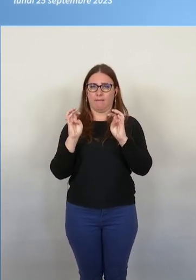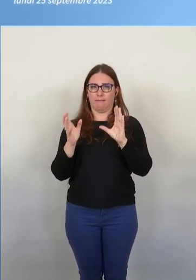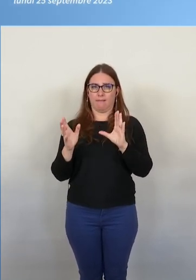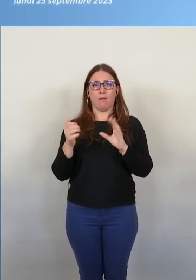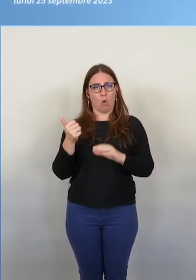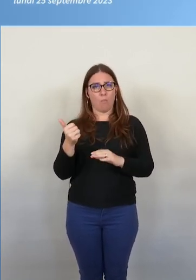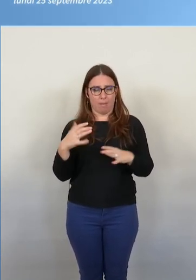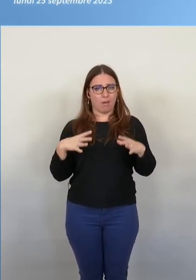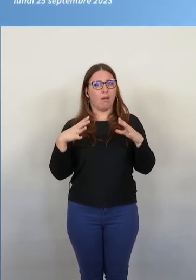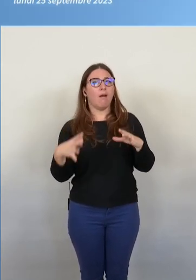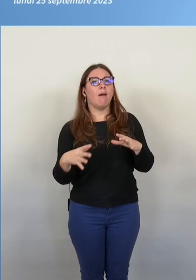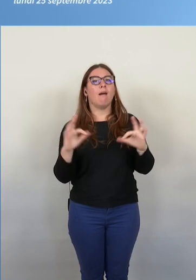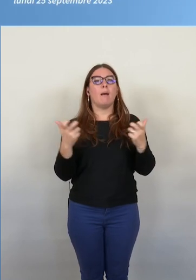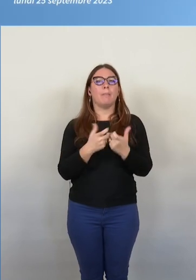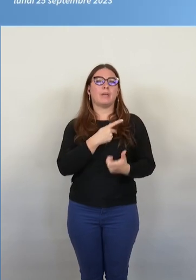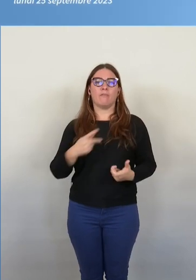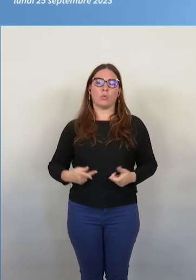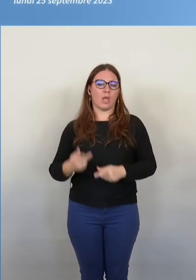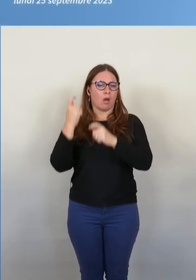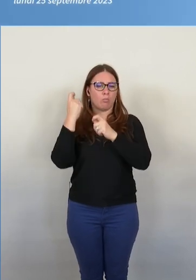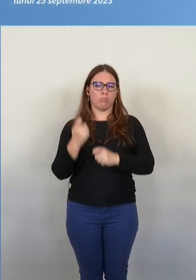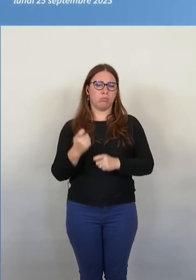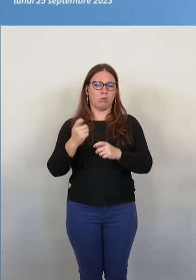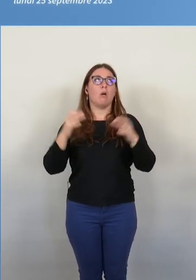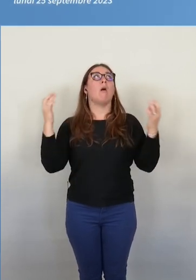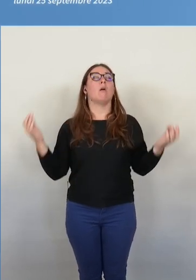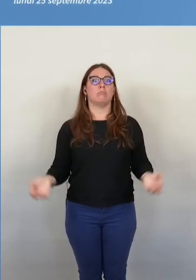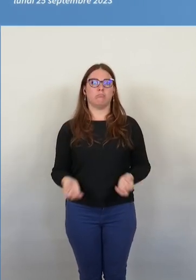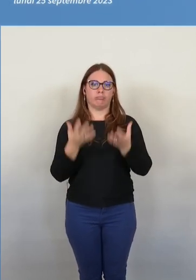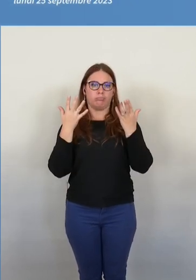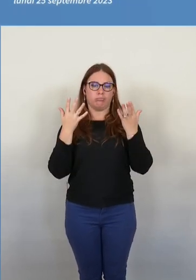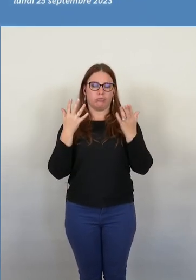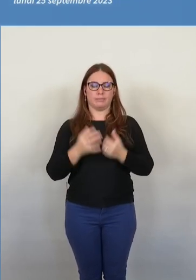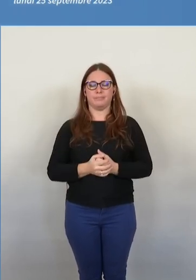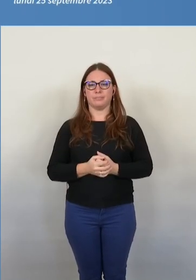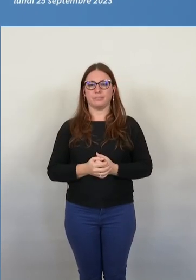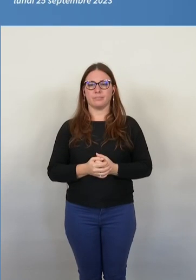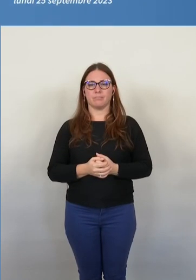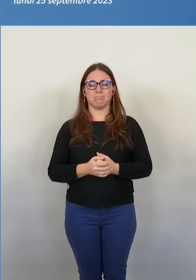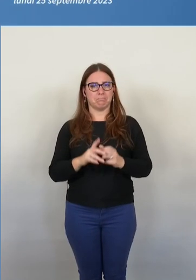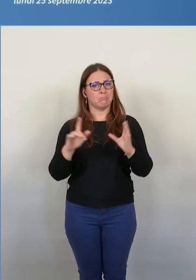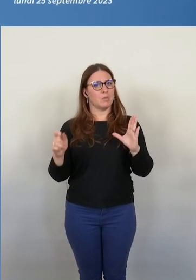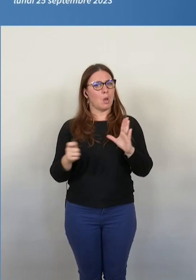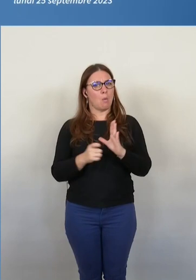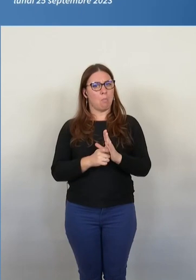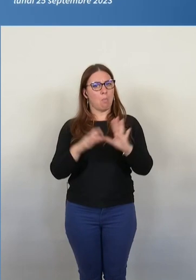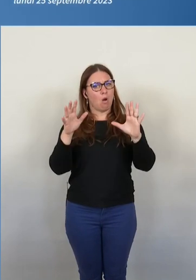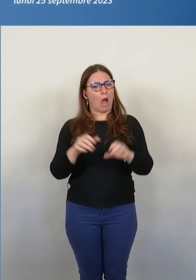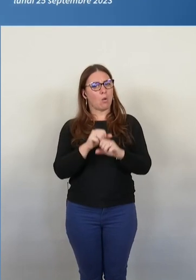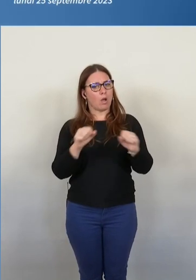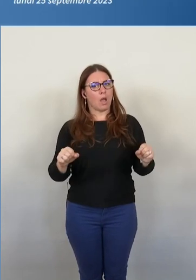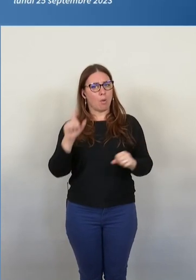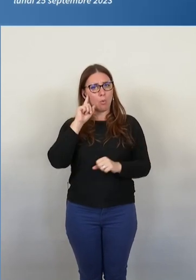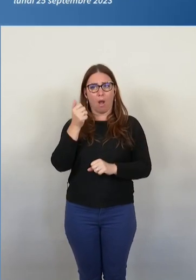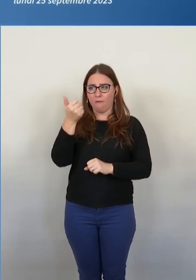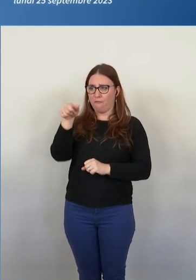augmenté la taxe foncière d'une manière exceptionnelle c'est un moment fabuleux d'autant plus que Monsieur le Maire